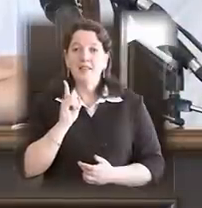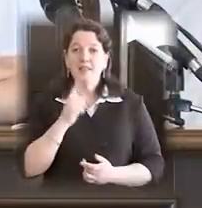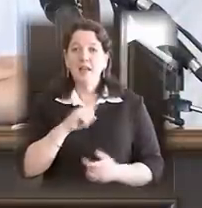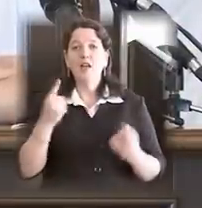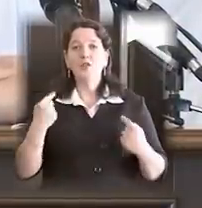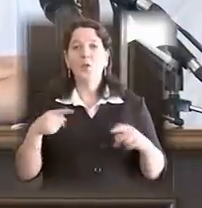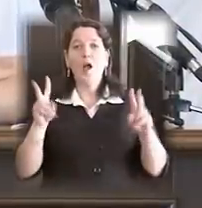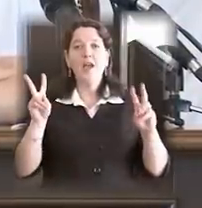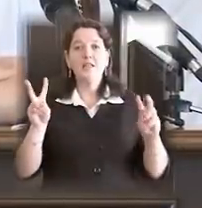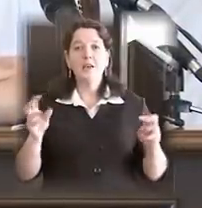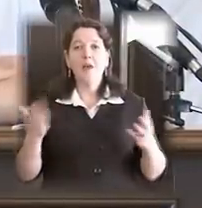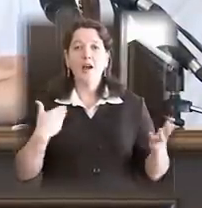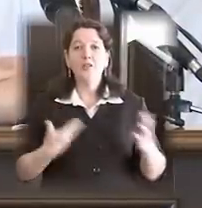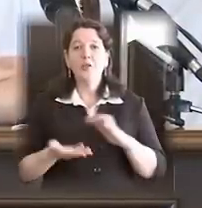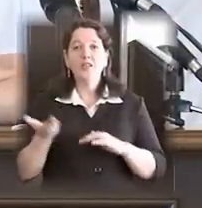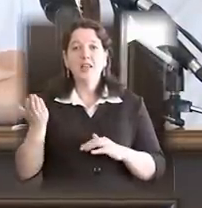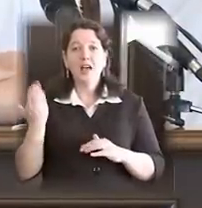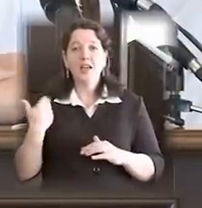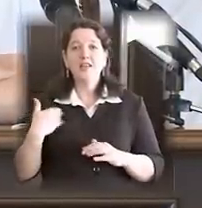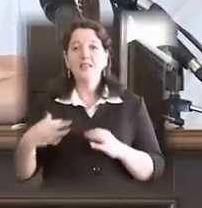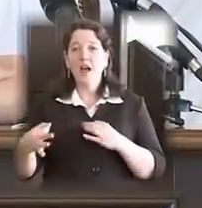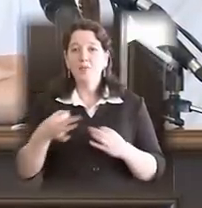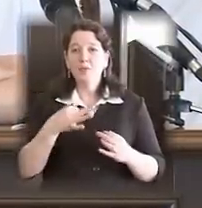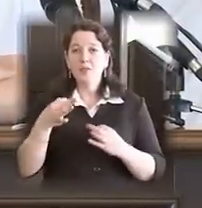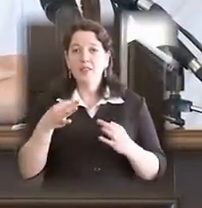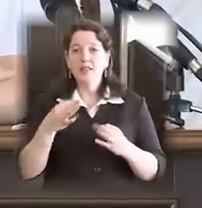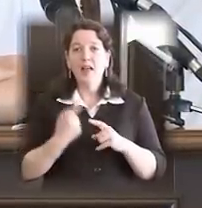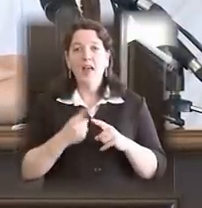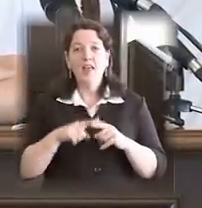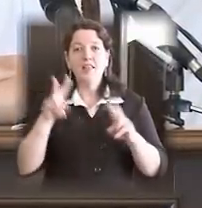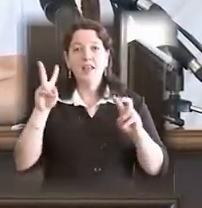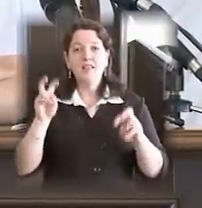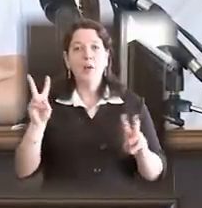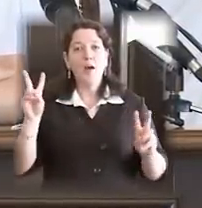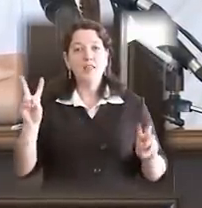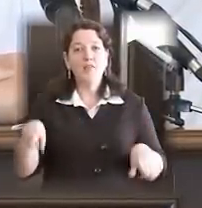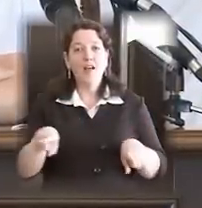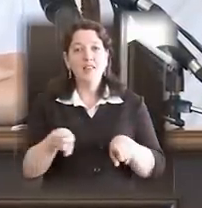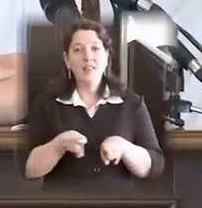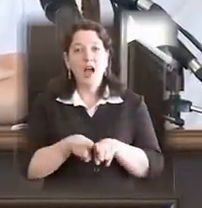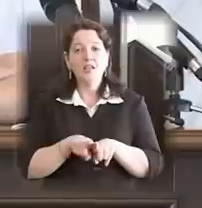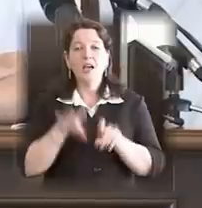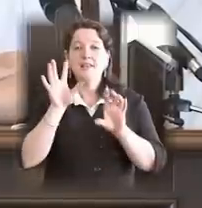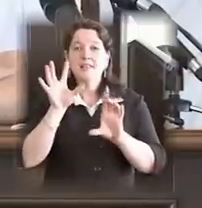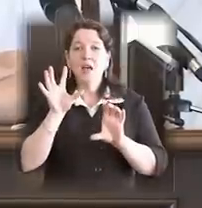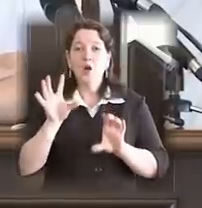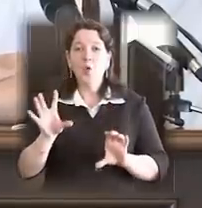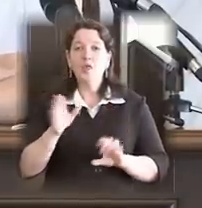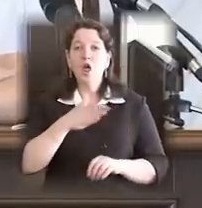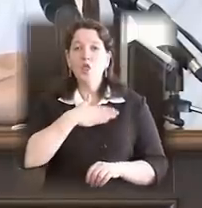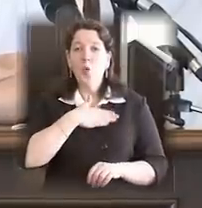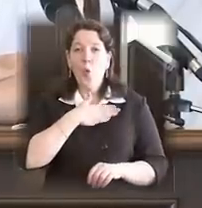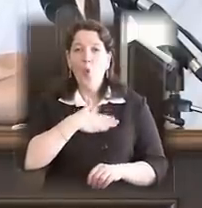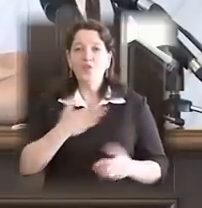Вы знаете, та тема, о которой уже заранее был разговор, она звучала таким образом –